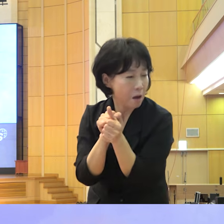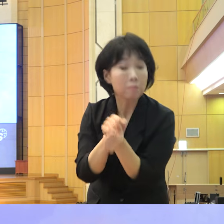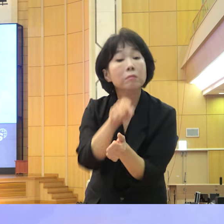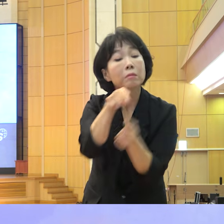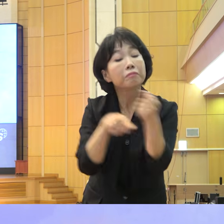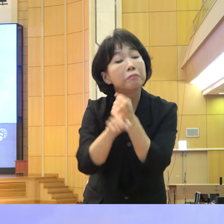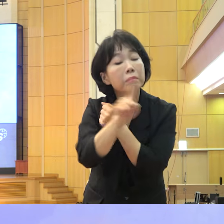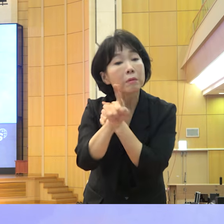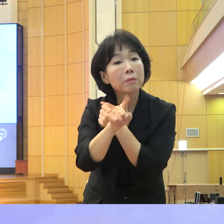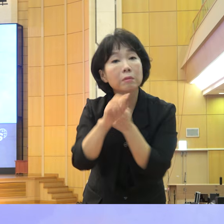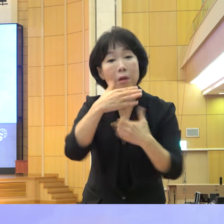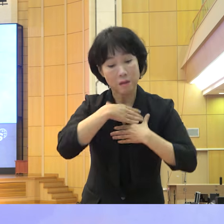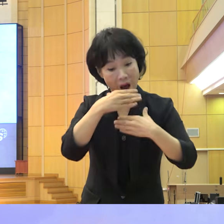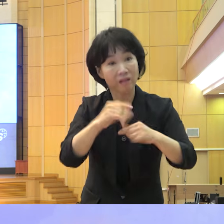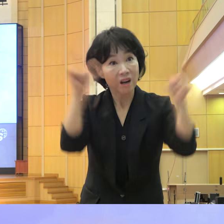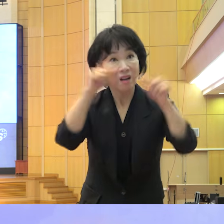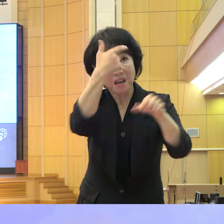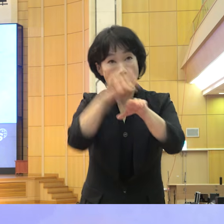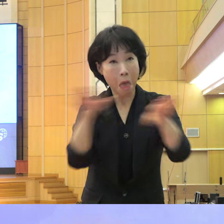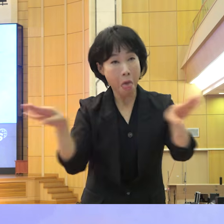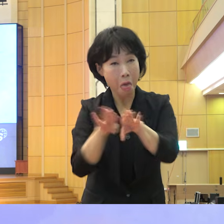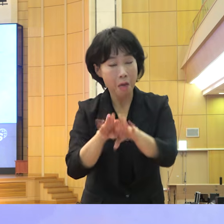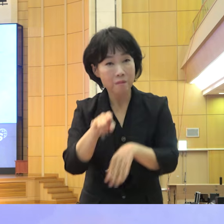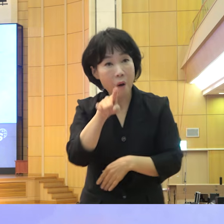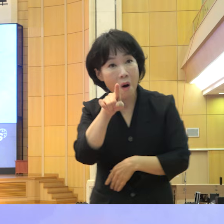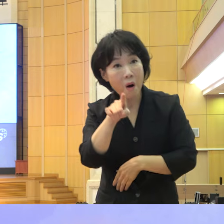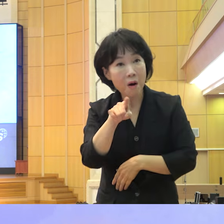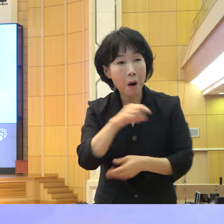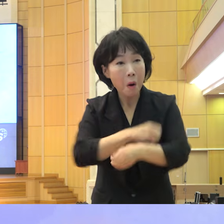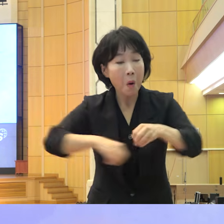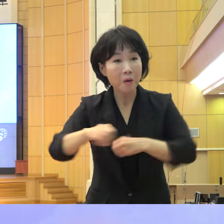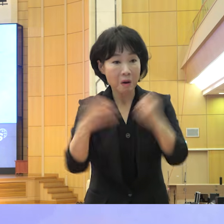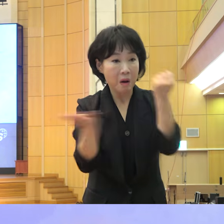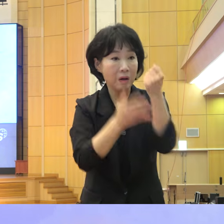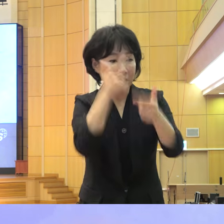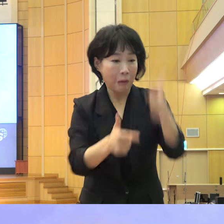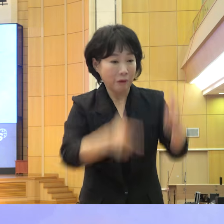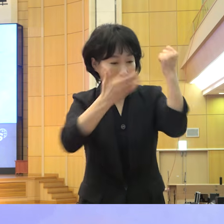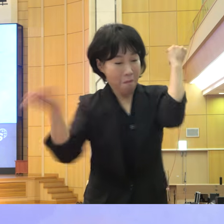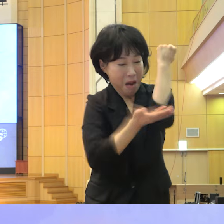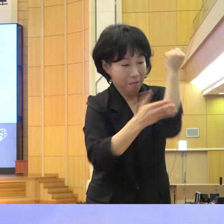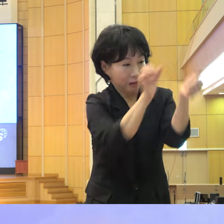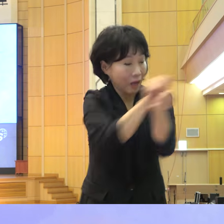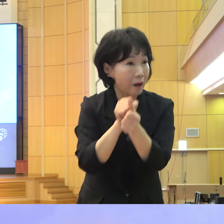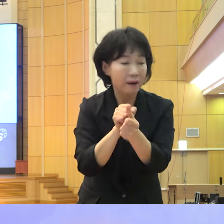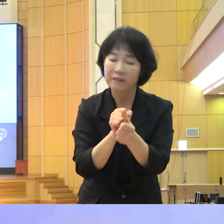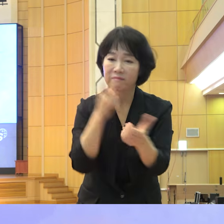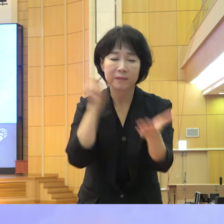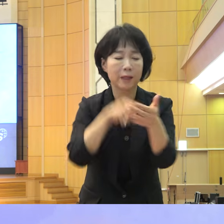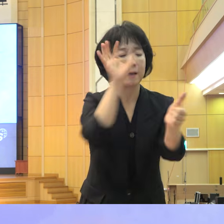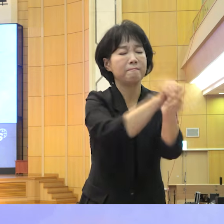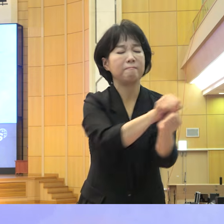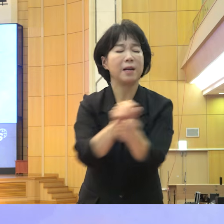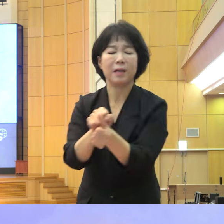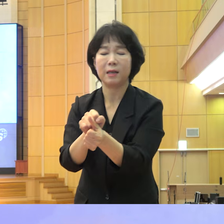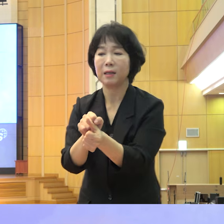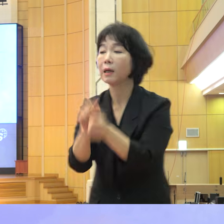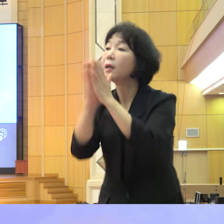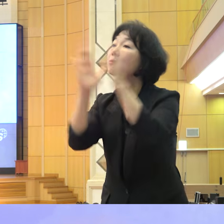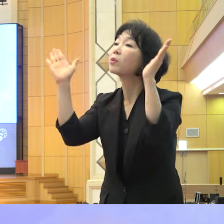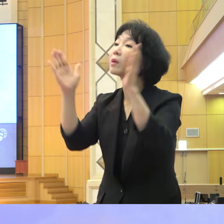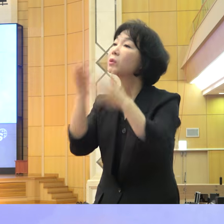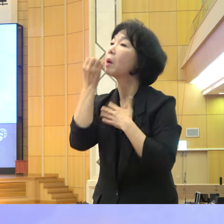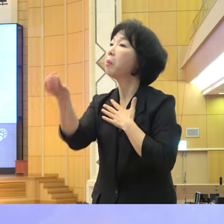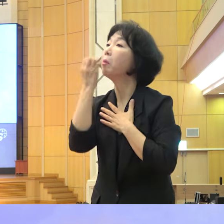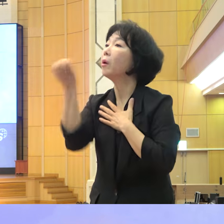안식일 날 안식일은 지키지 아니하고 나무하는 사람을 발견해서 잡아다가 모세와 아론